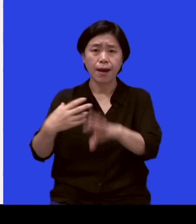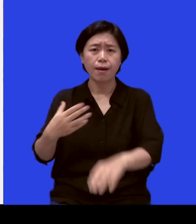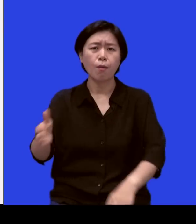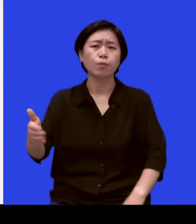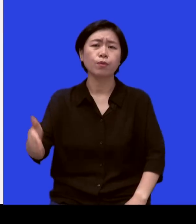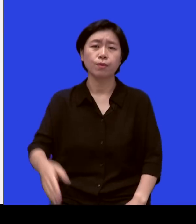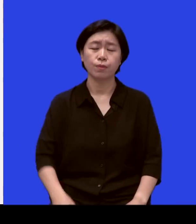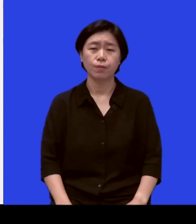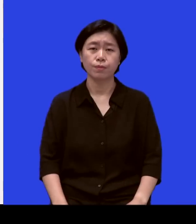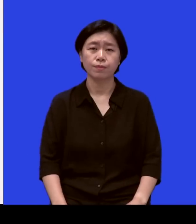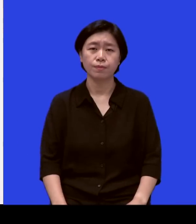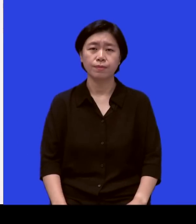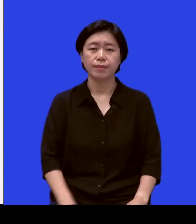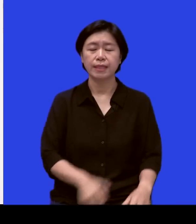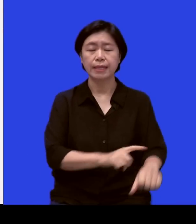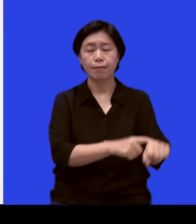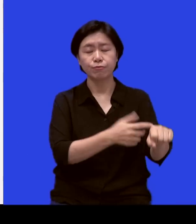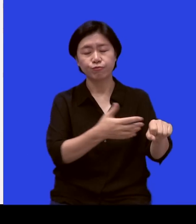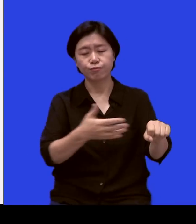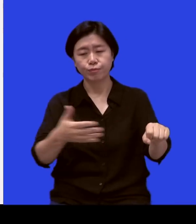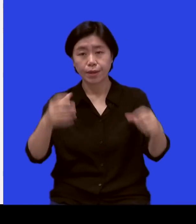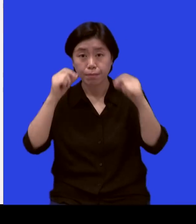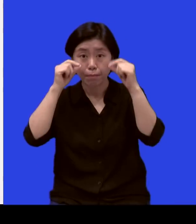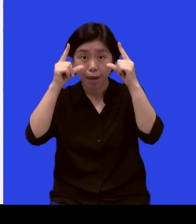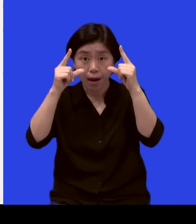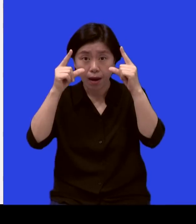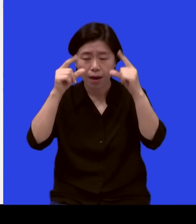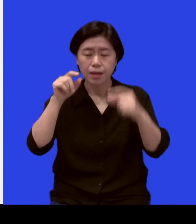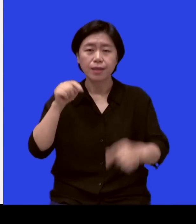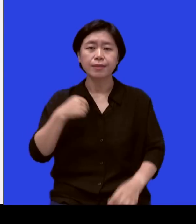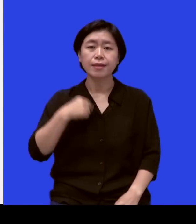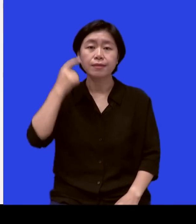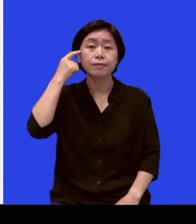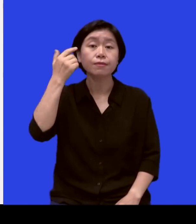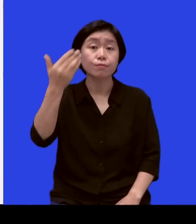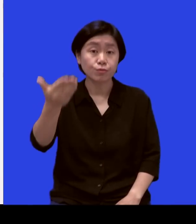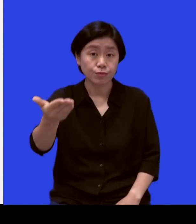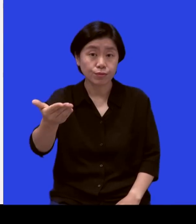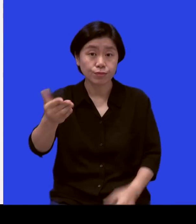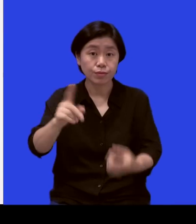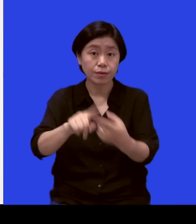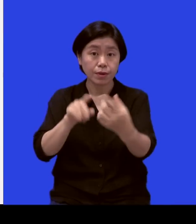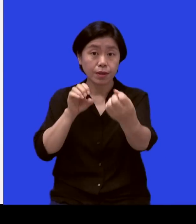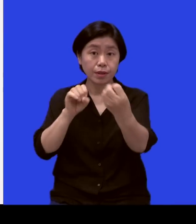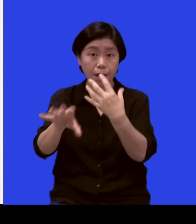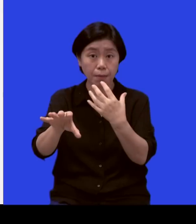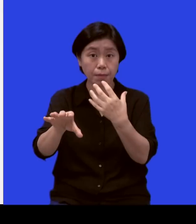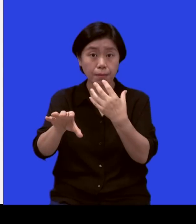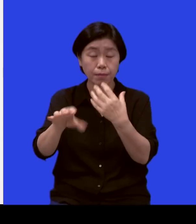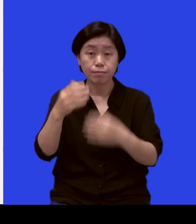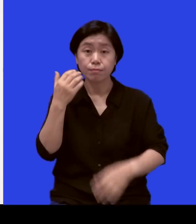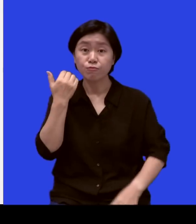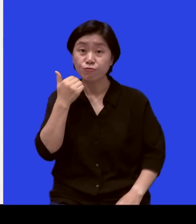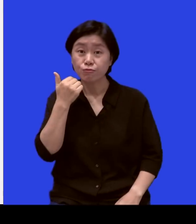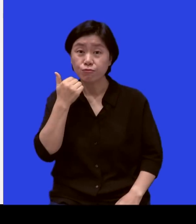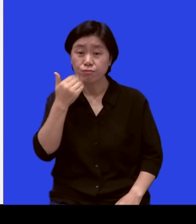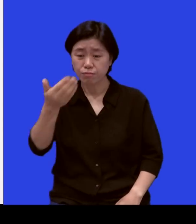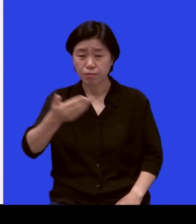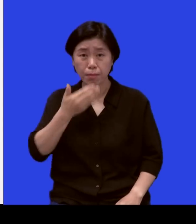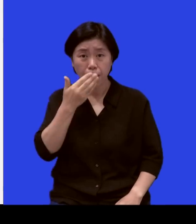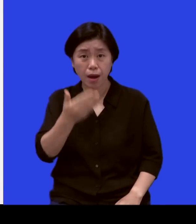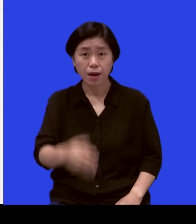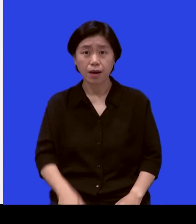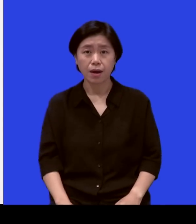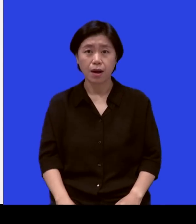뭐 세월이 지나고 난 다음에 깨달은 것은 그 답은 신학교라고 하는 제도라든지 또 뭐